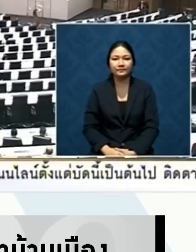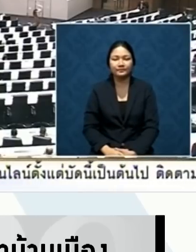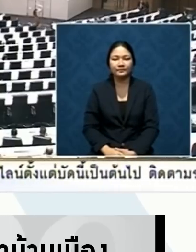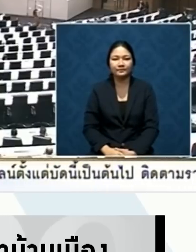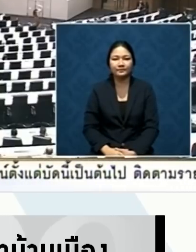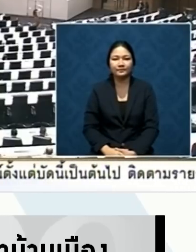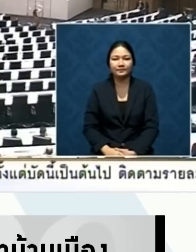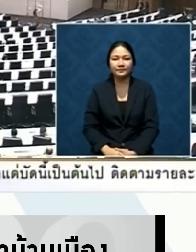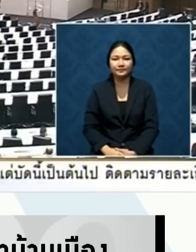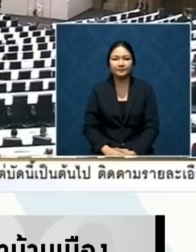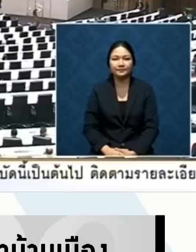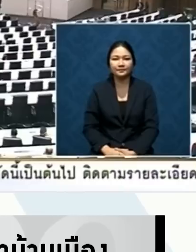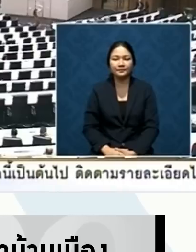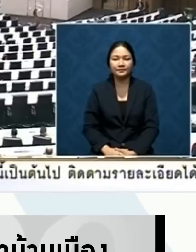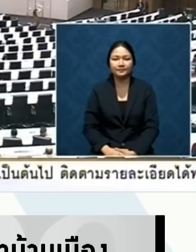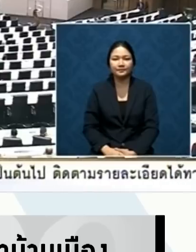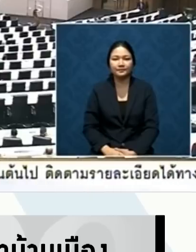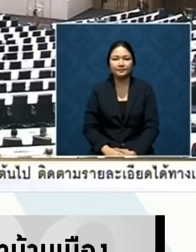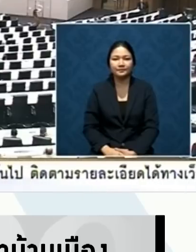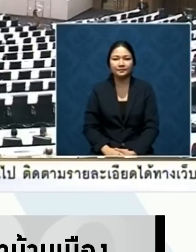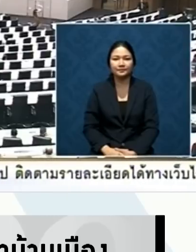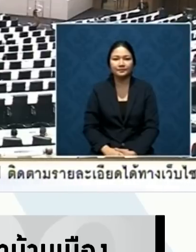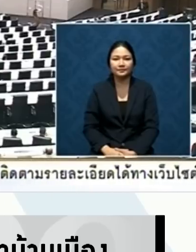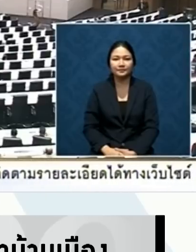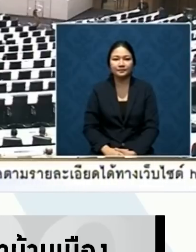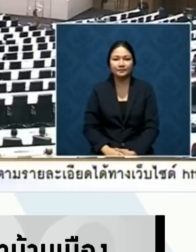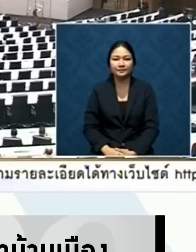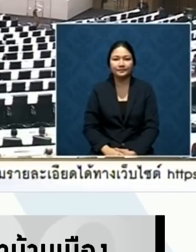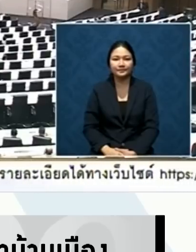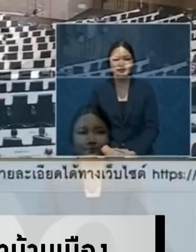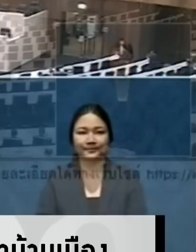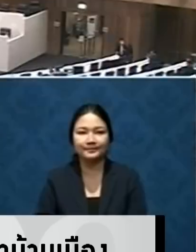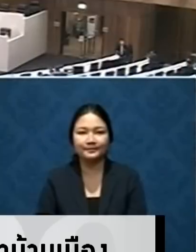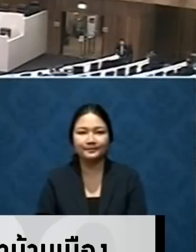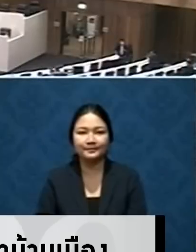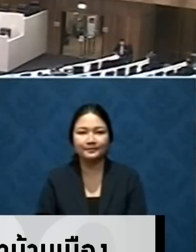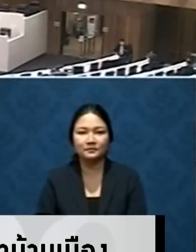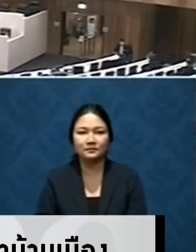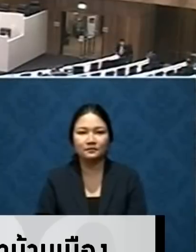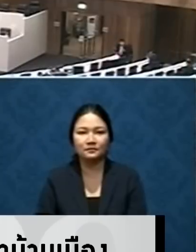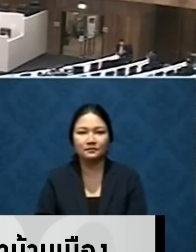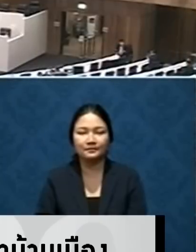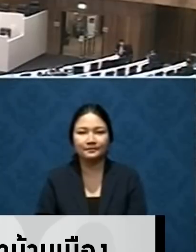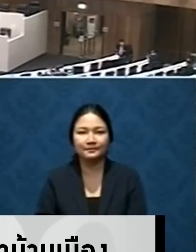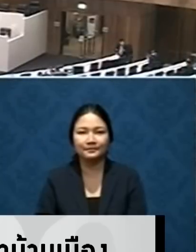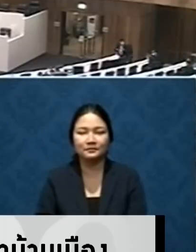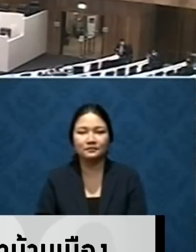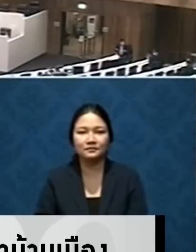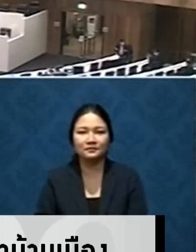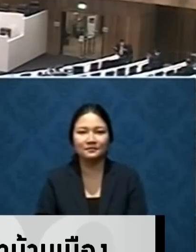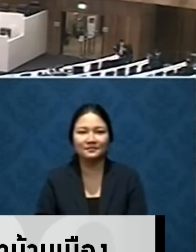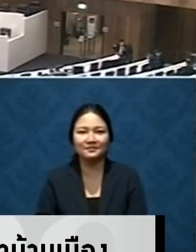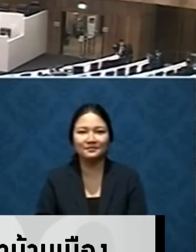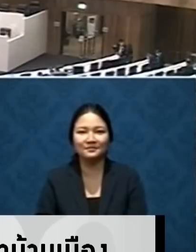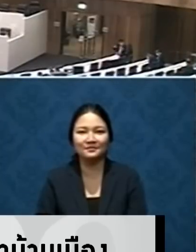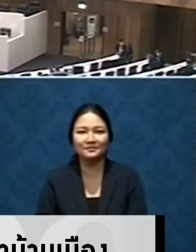ไปขึ้นเครื่องบินอยู่แล้วนะครับซึ่งทางคุณนิโรธสุนทรเลขานะครับวิปรัฐบาลนะครับก็บอกว่าเคยเรียนต่อประธานสภาในเรื่